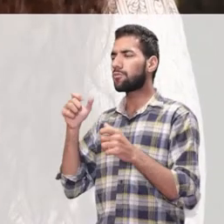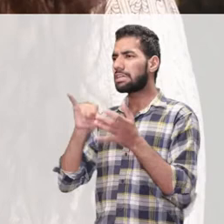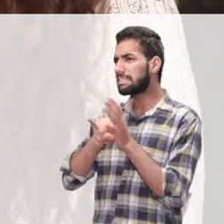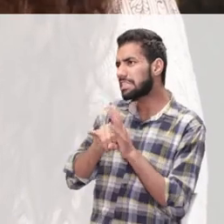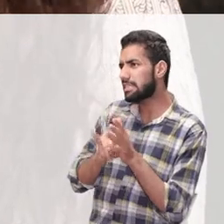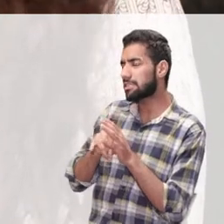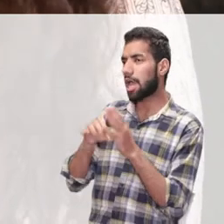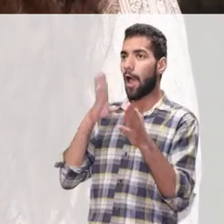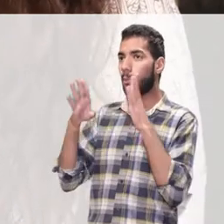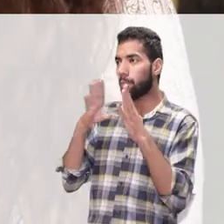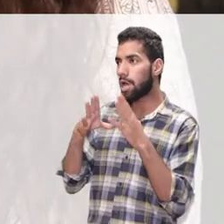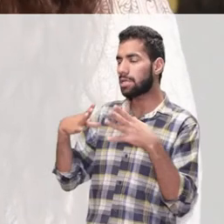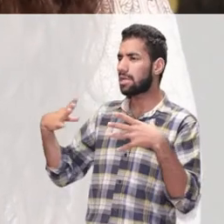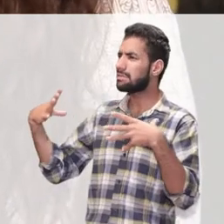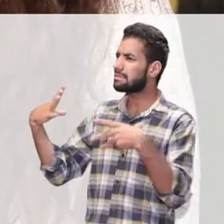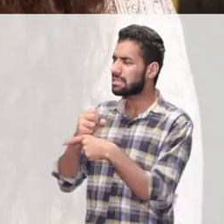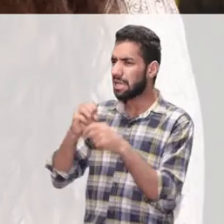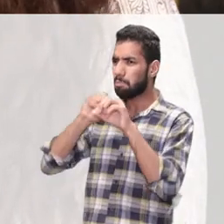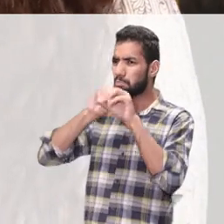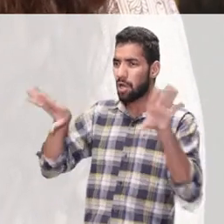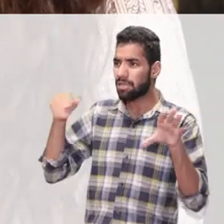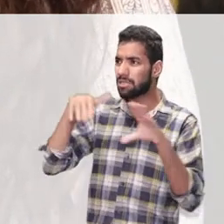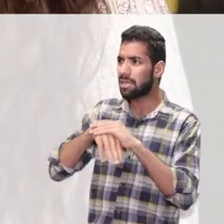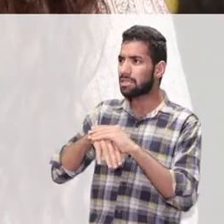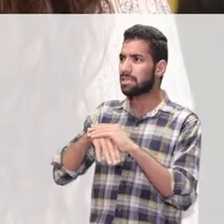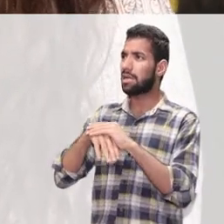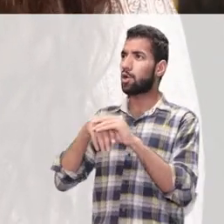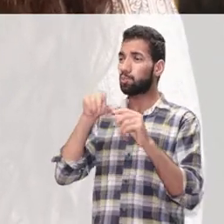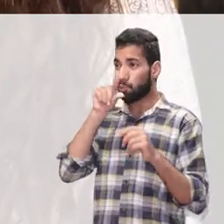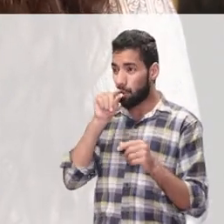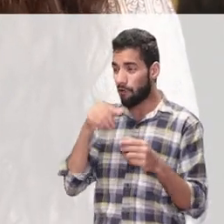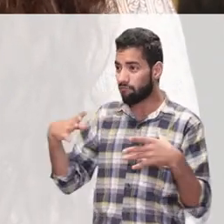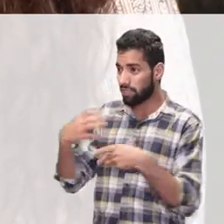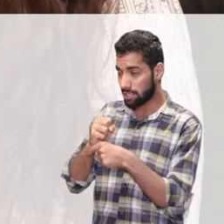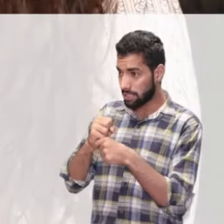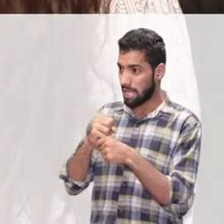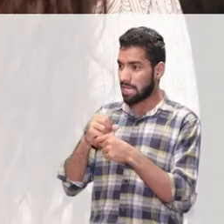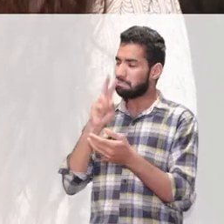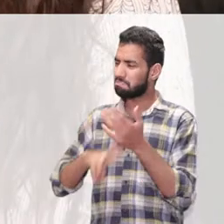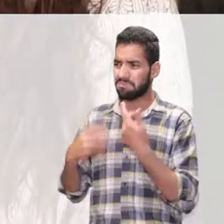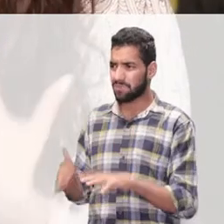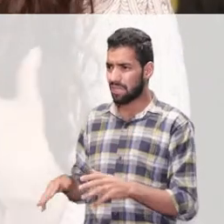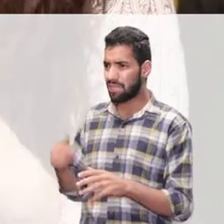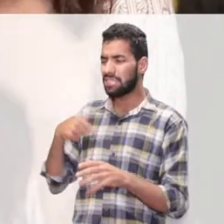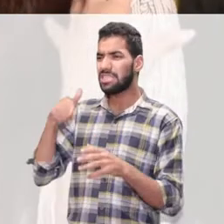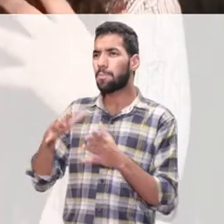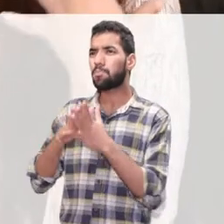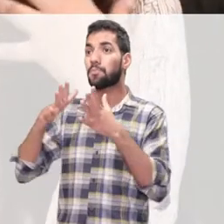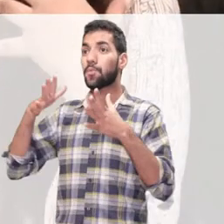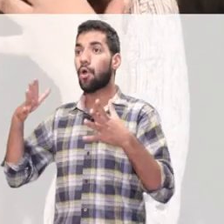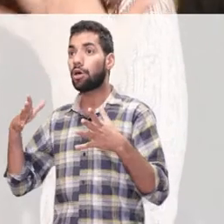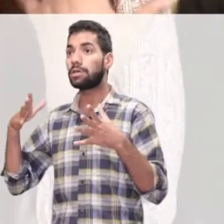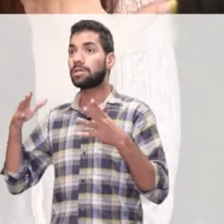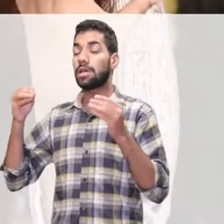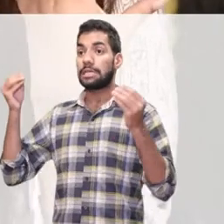इंस्टीट्यूट ऑफ सोशल मीडिया पर खूब स्कूल ऑफ